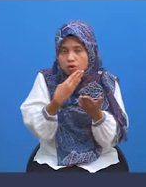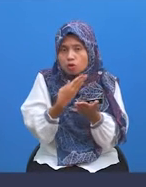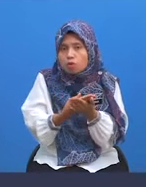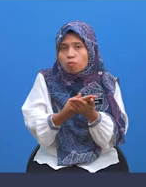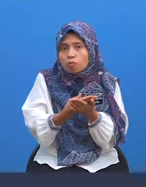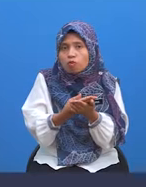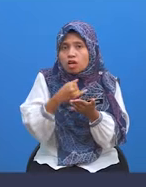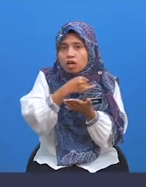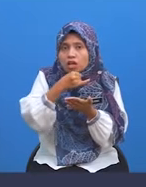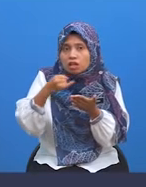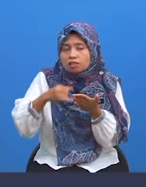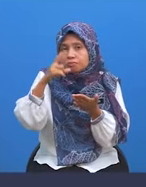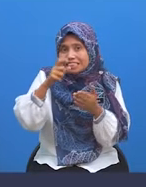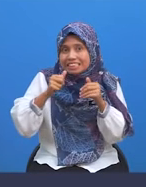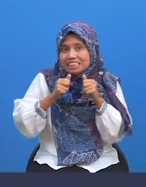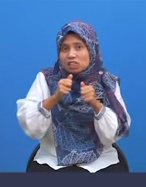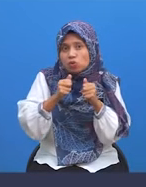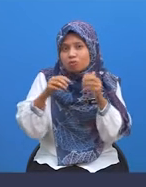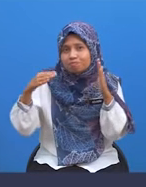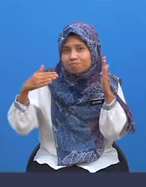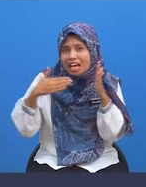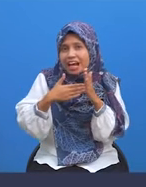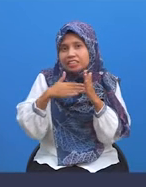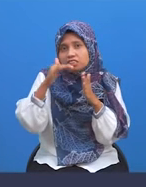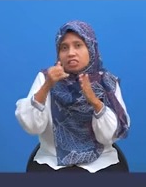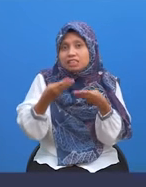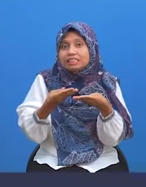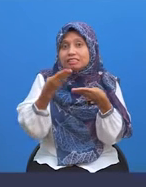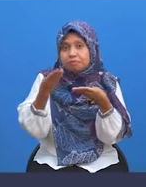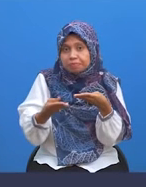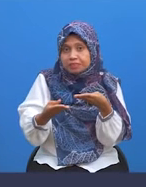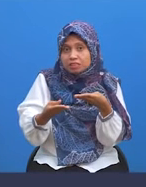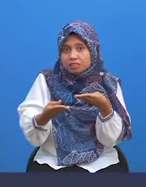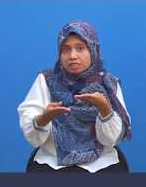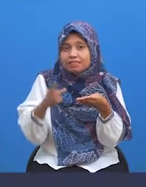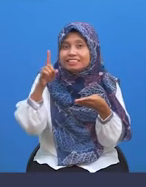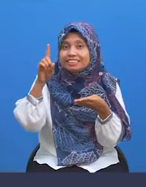Baiklah, mari kita melukis graf bagi contoh ke-10.